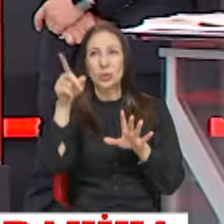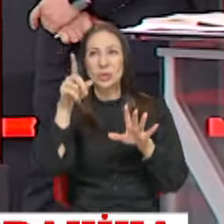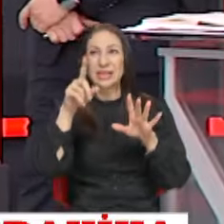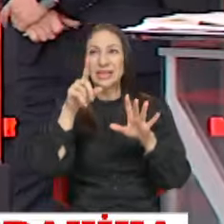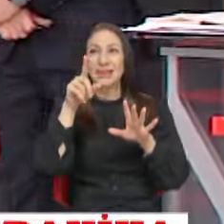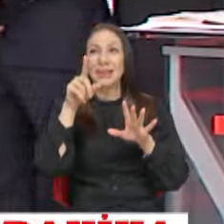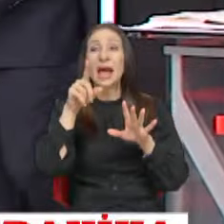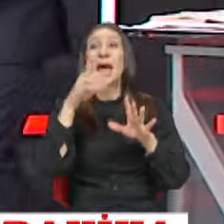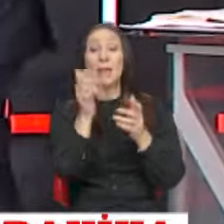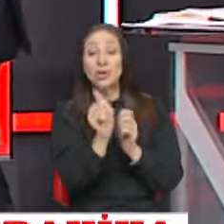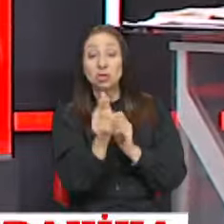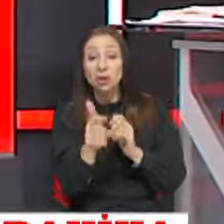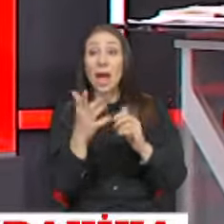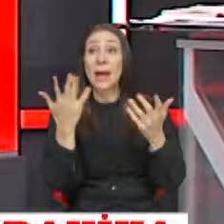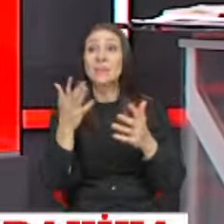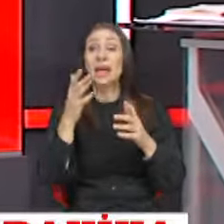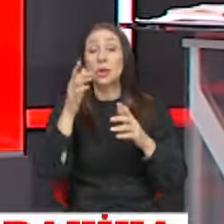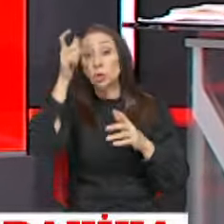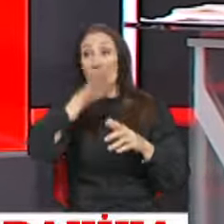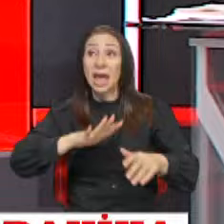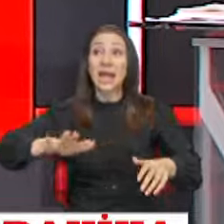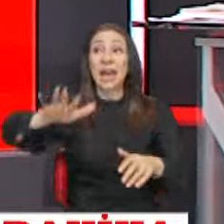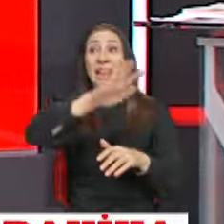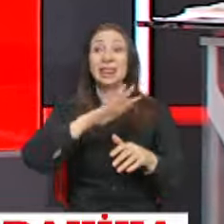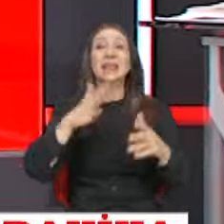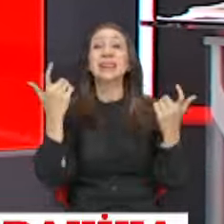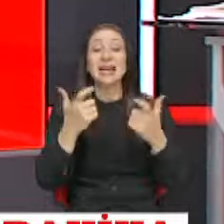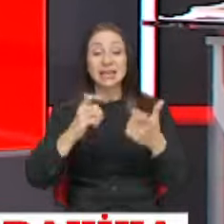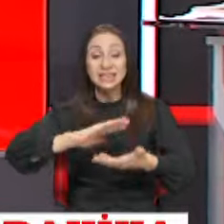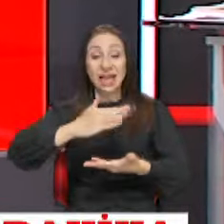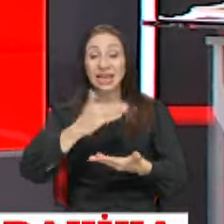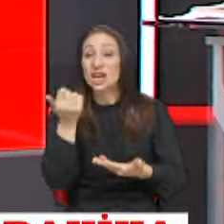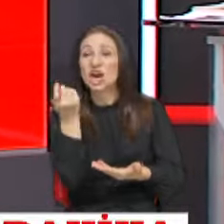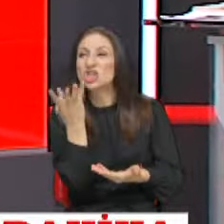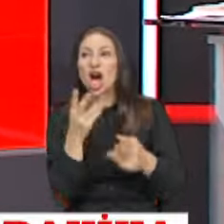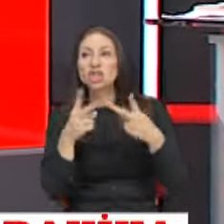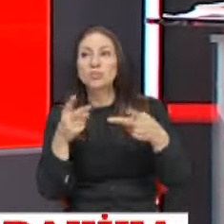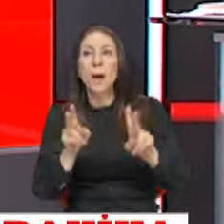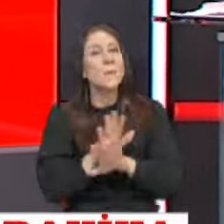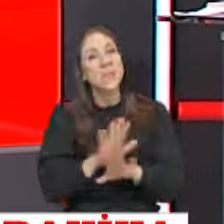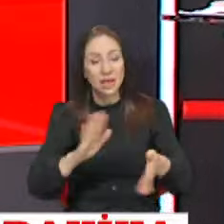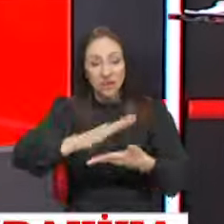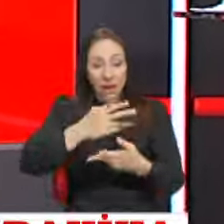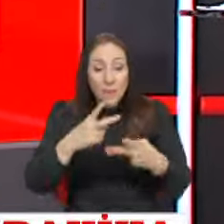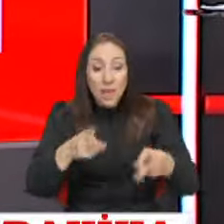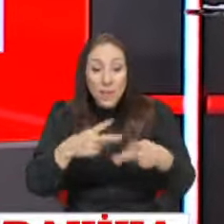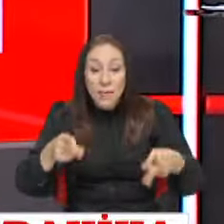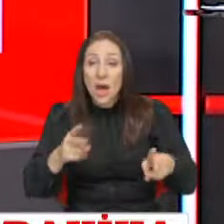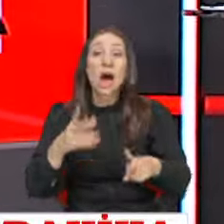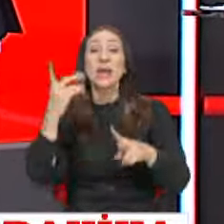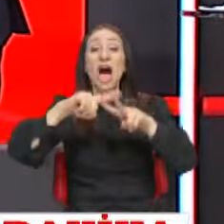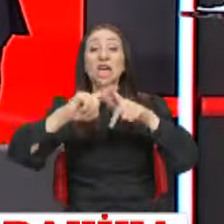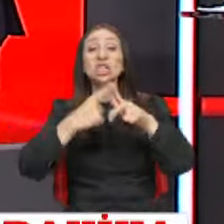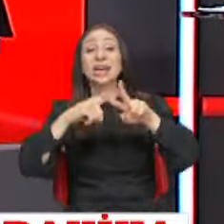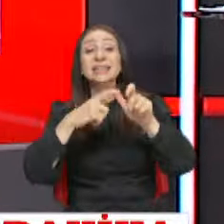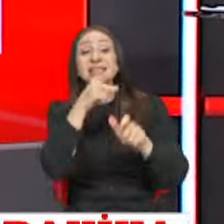grafiği hem ilçelerde hem de ülke genelinde nerede sandıkların ne kadar açıldığı ve hangi ajansın açılan